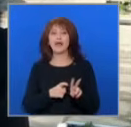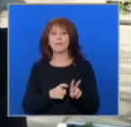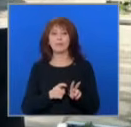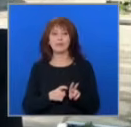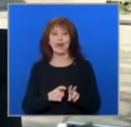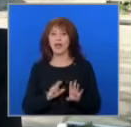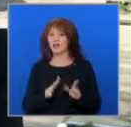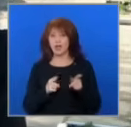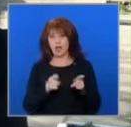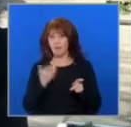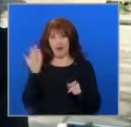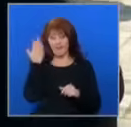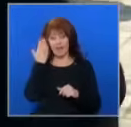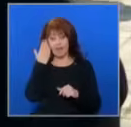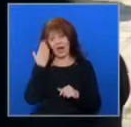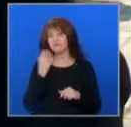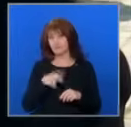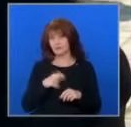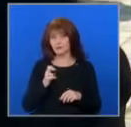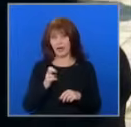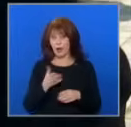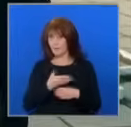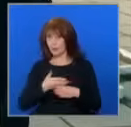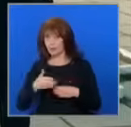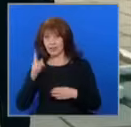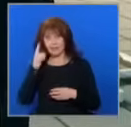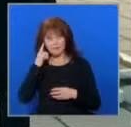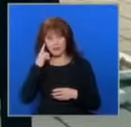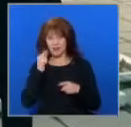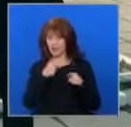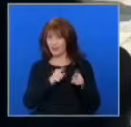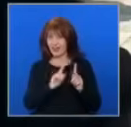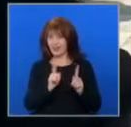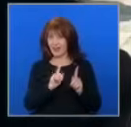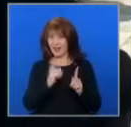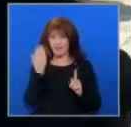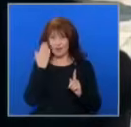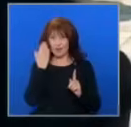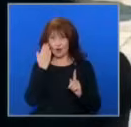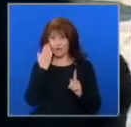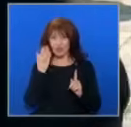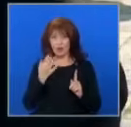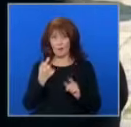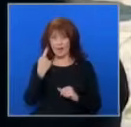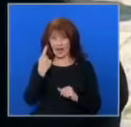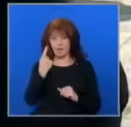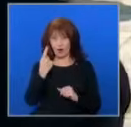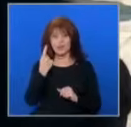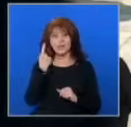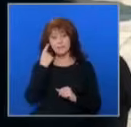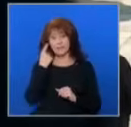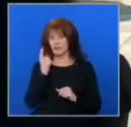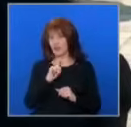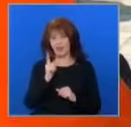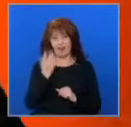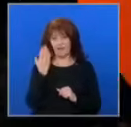той има някаква вина, има някаква вина. Продължавате да смятате, че не е той виновен номер едно, така ли? Да, считаме, че не е